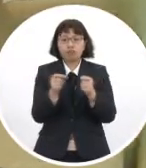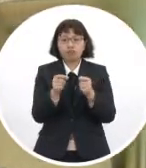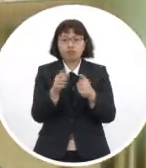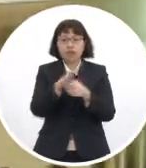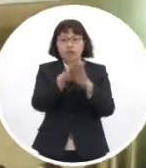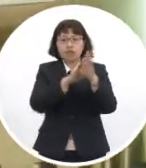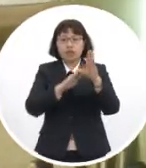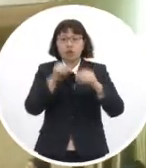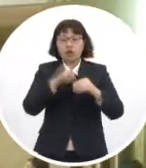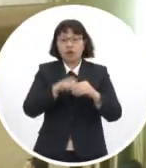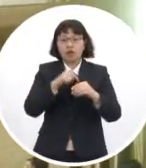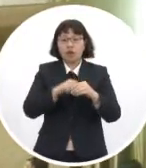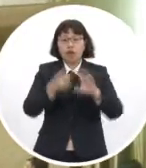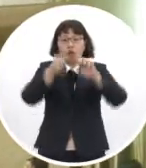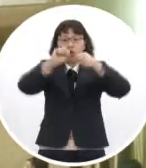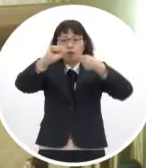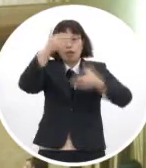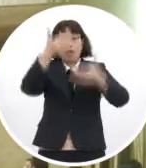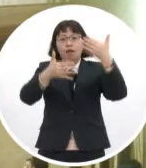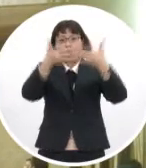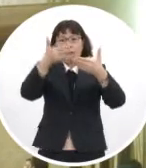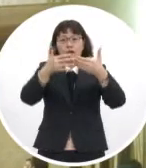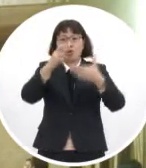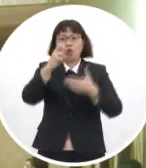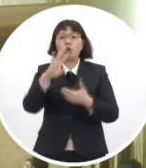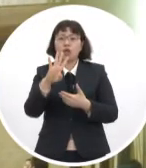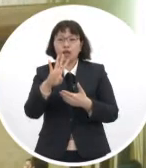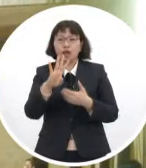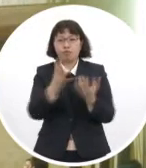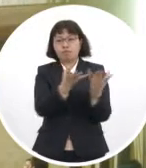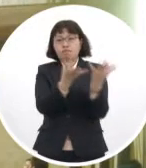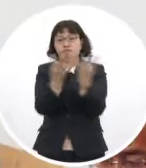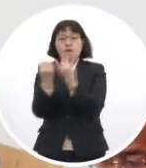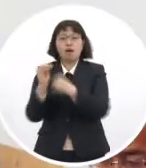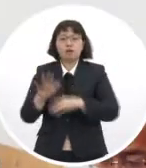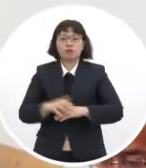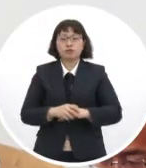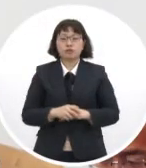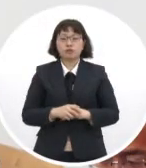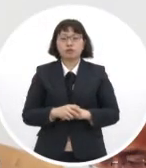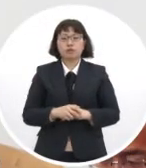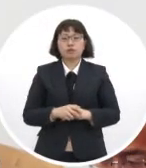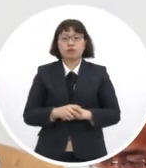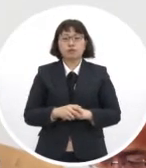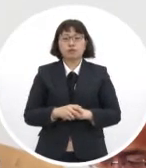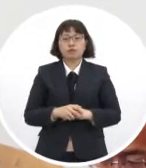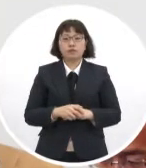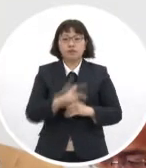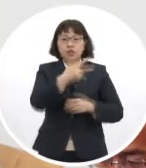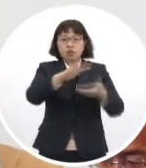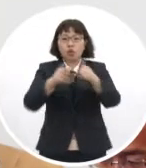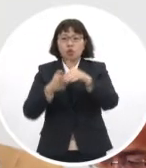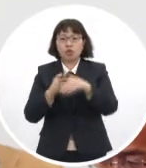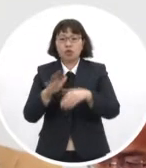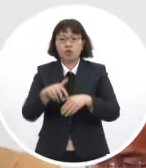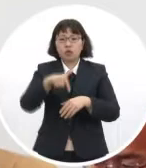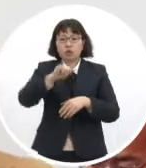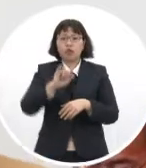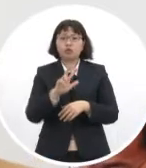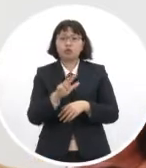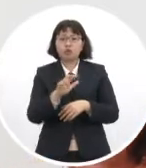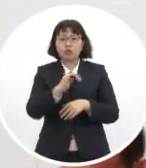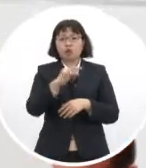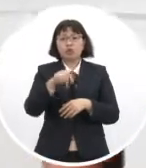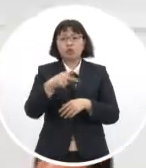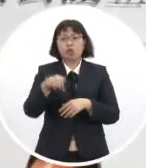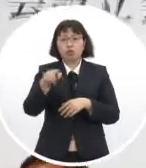愛知県内ではドラマや映画のロケが増えてきているんだ。 市町村にあるフィルムコミッションの